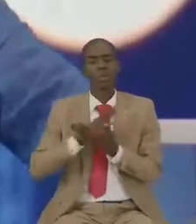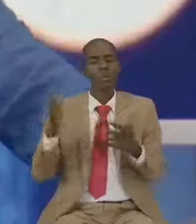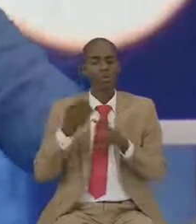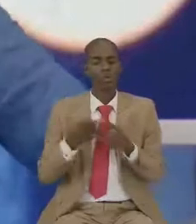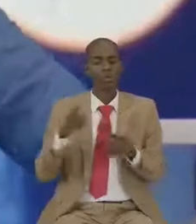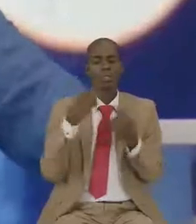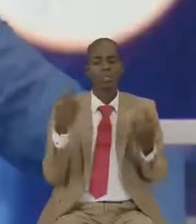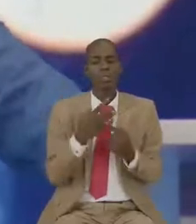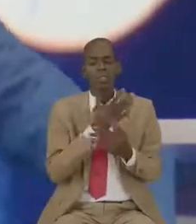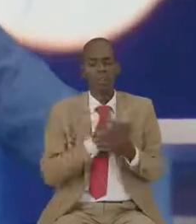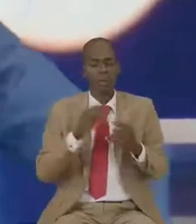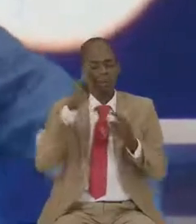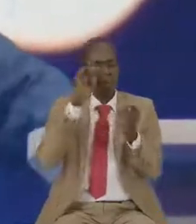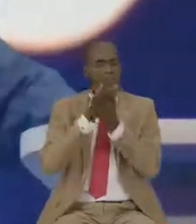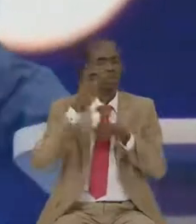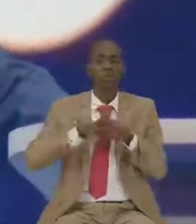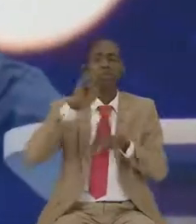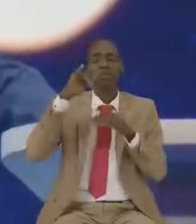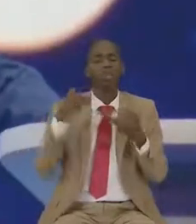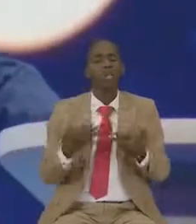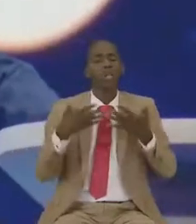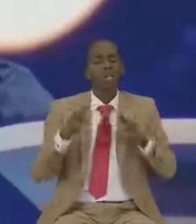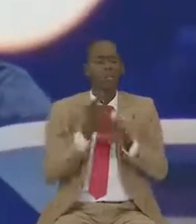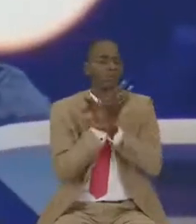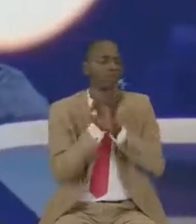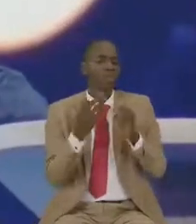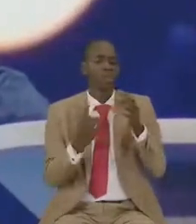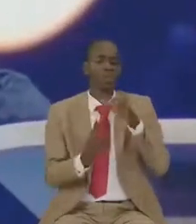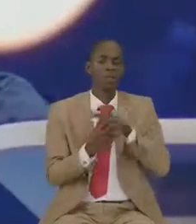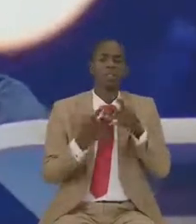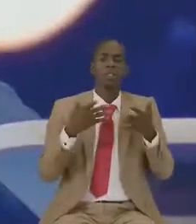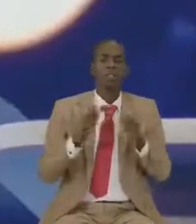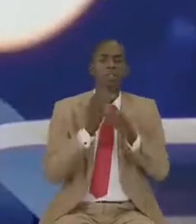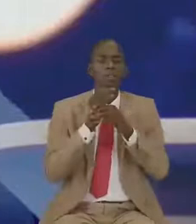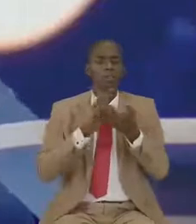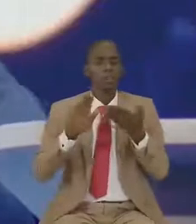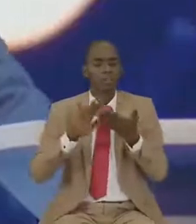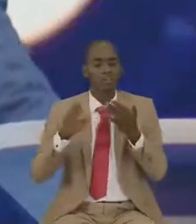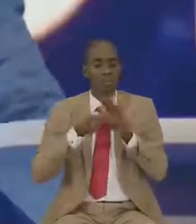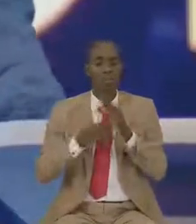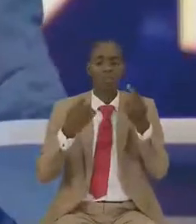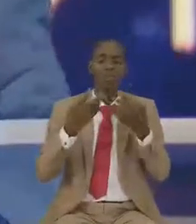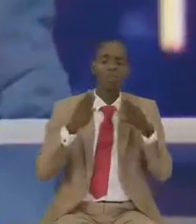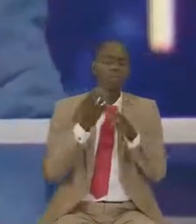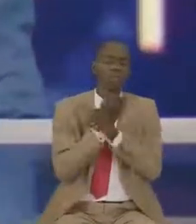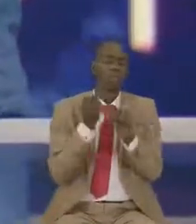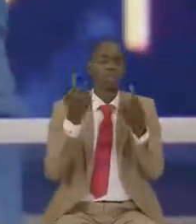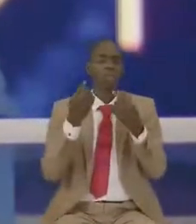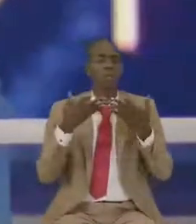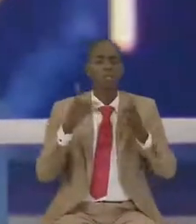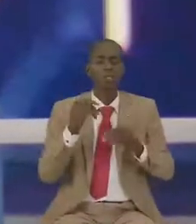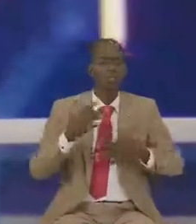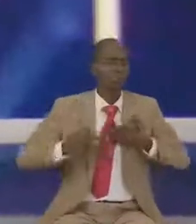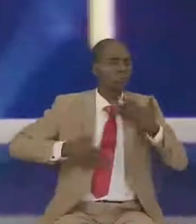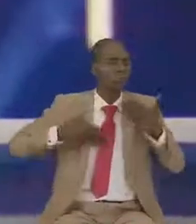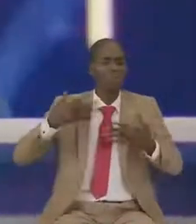le monde qui se détourne du péché et qui te croit maintenant. Que la libération vienne, que la liberté, que